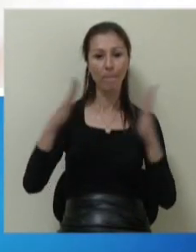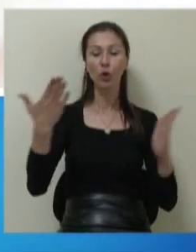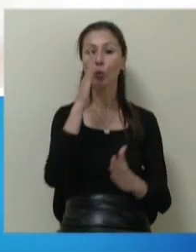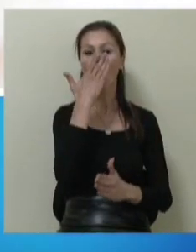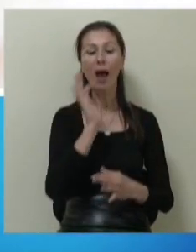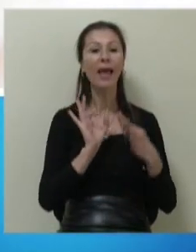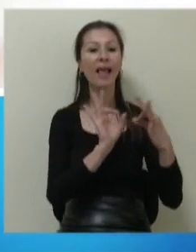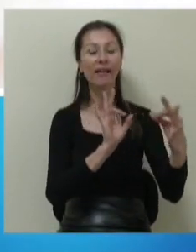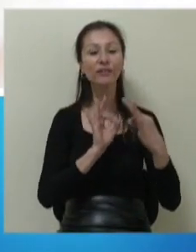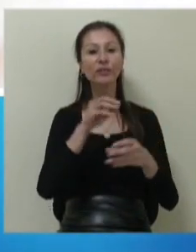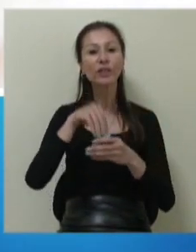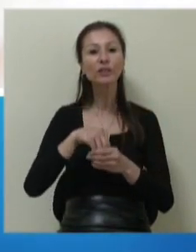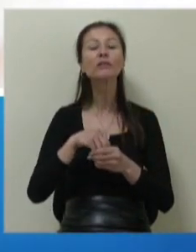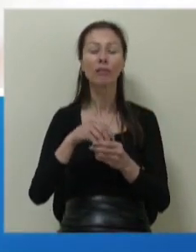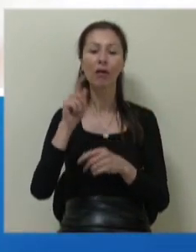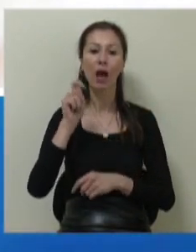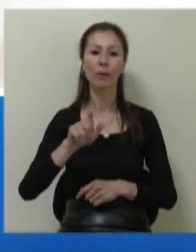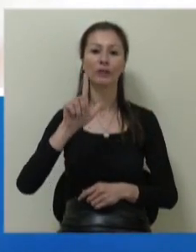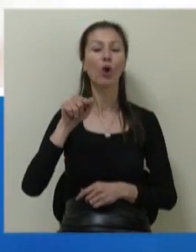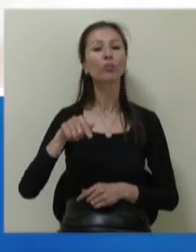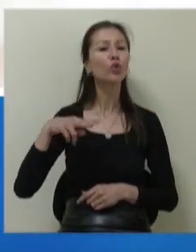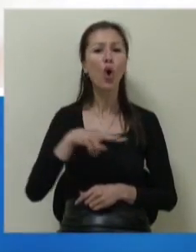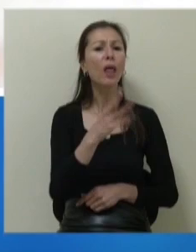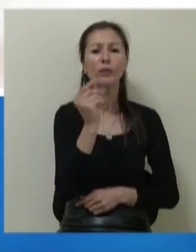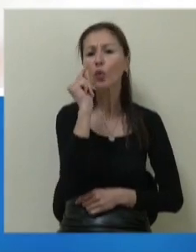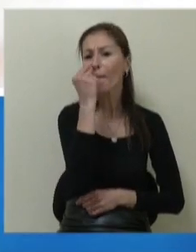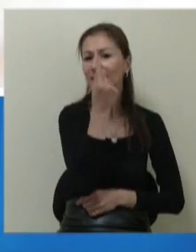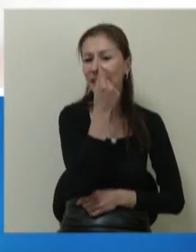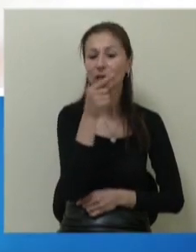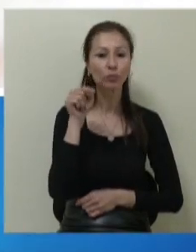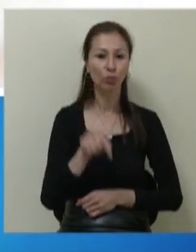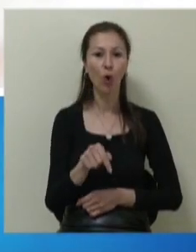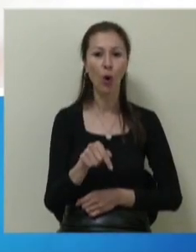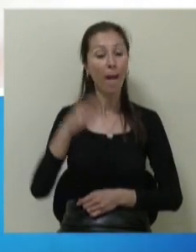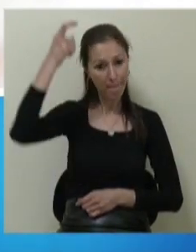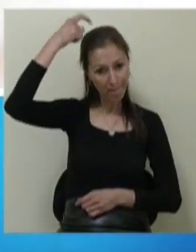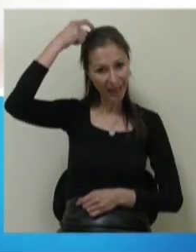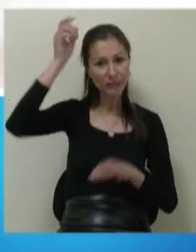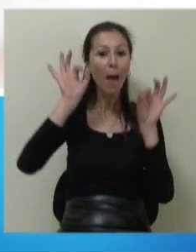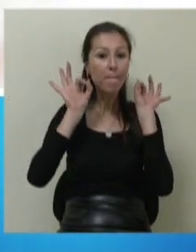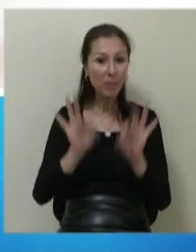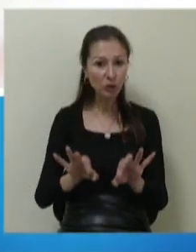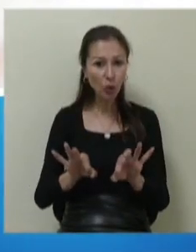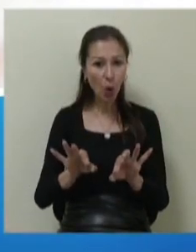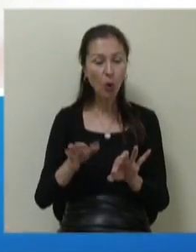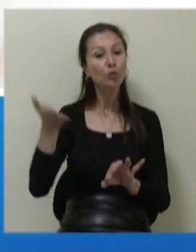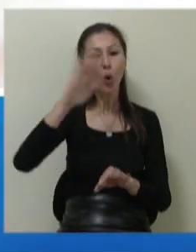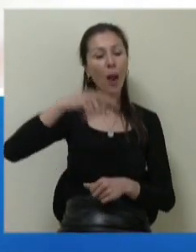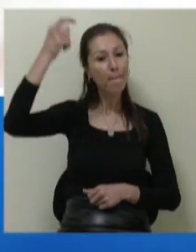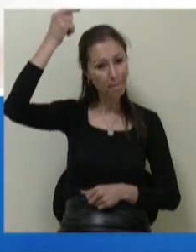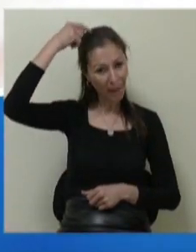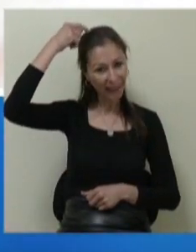doğayla ilişki kurabilecek şekilde yapılması gerekiyor. Bunun yöntemleri çok basit. Bu beynimizden başlıyor. Sonra o